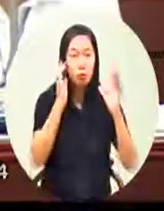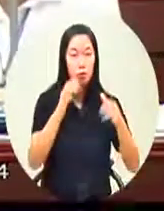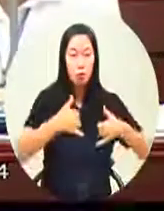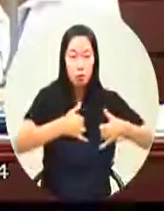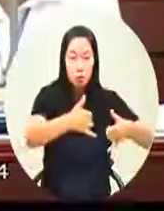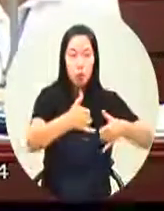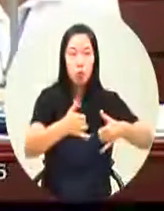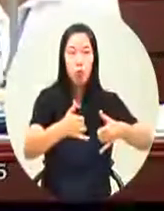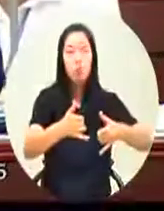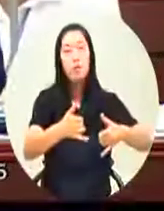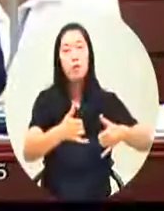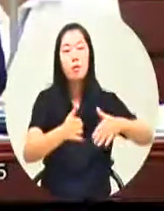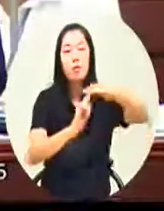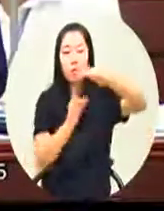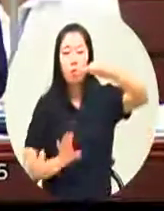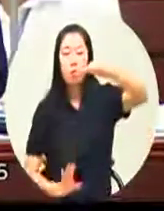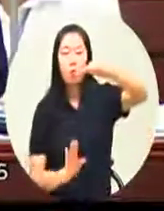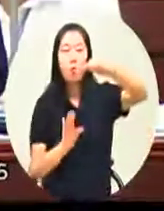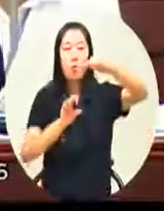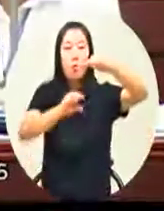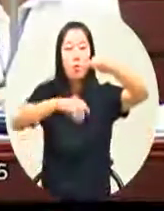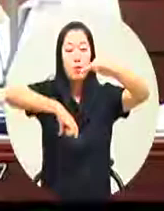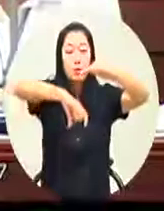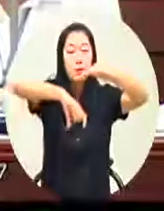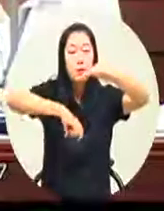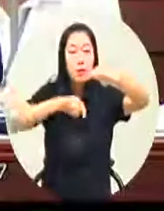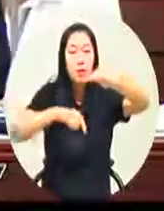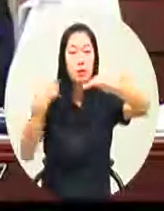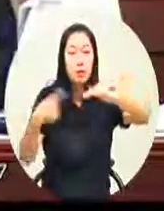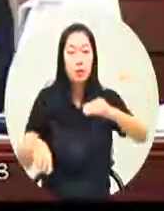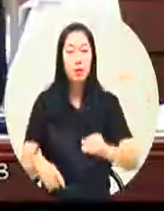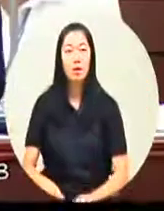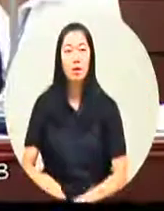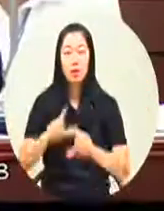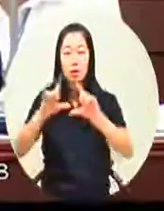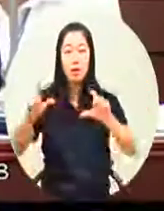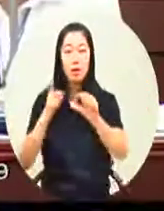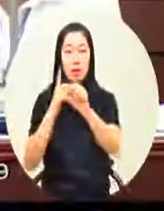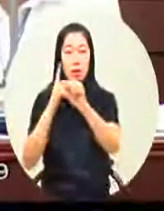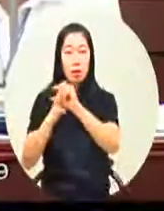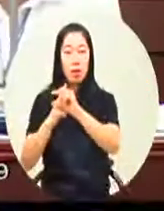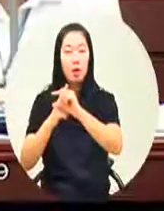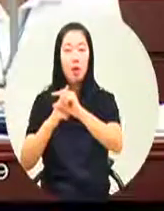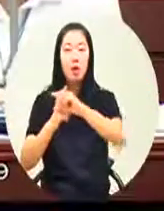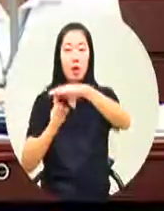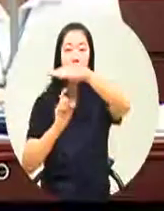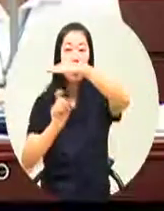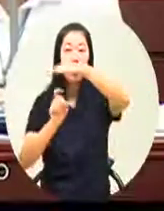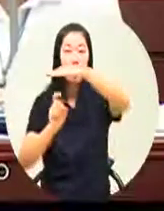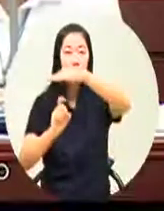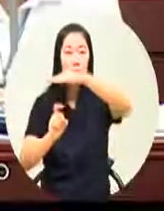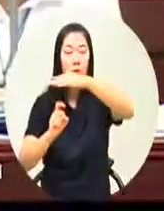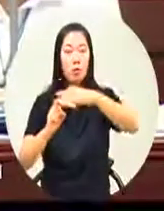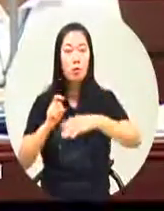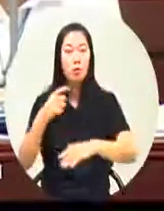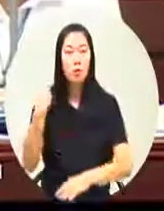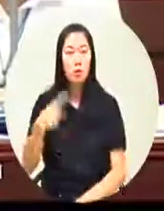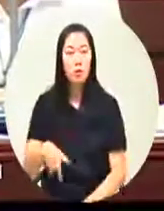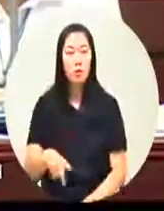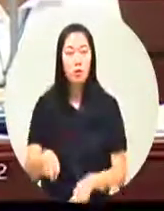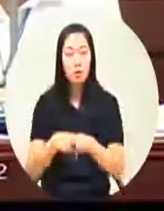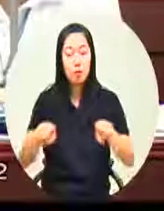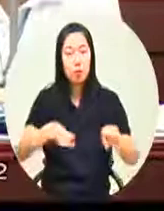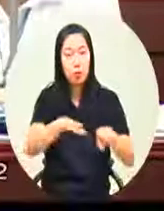上高速公路，还有我们在大中就是国道十号，跟平